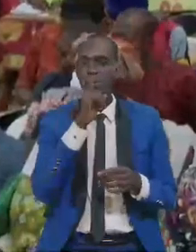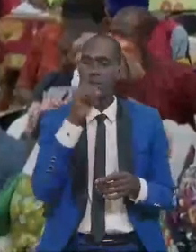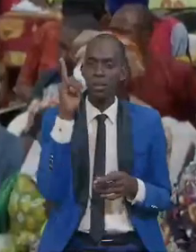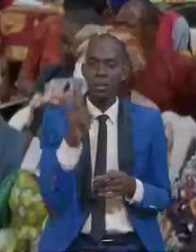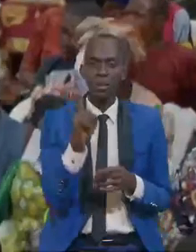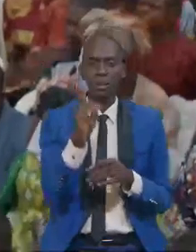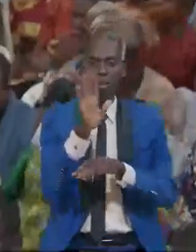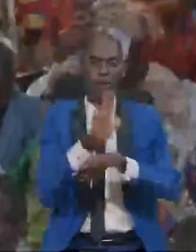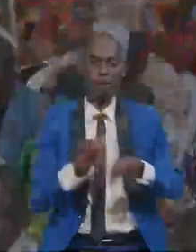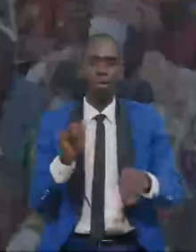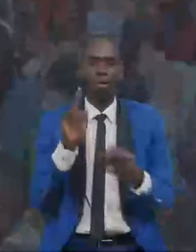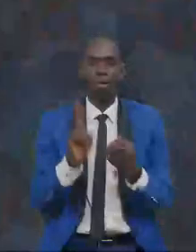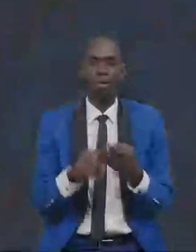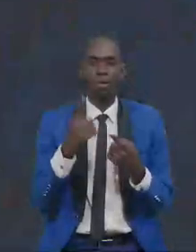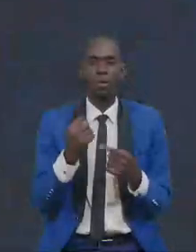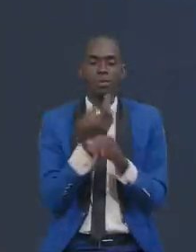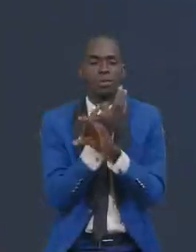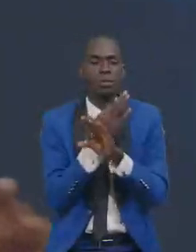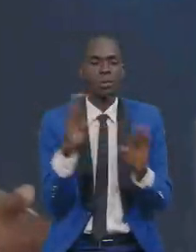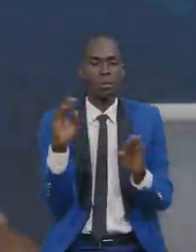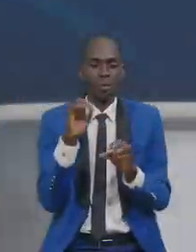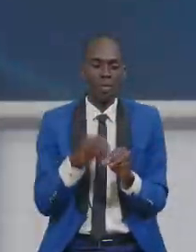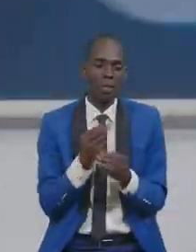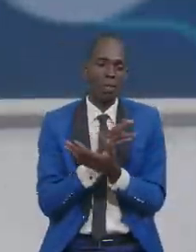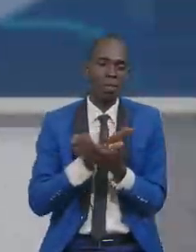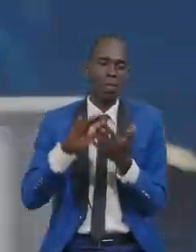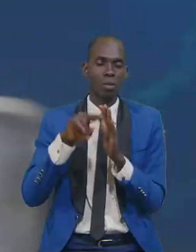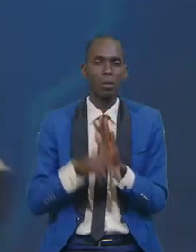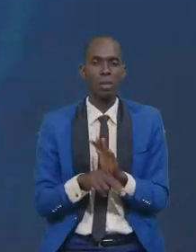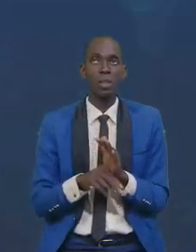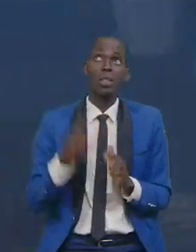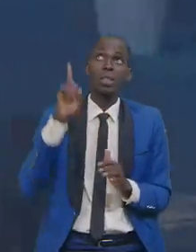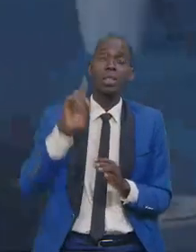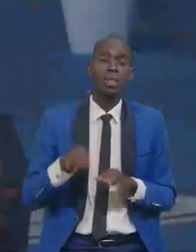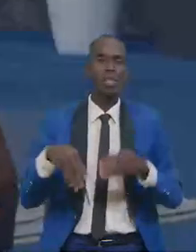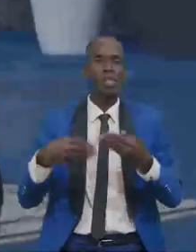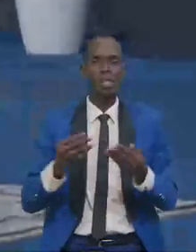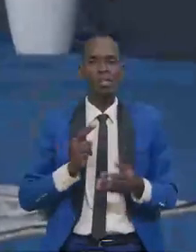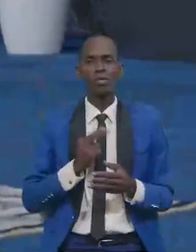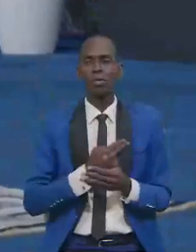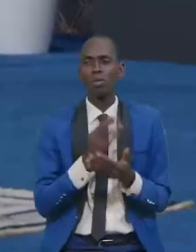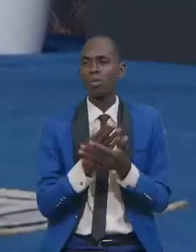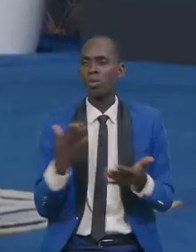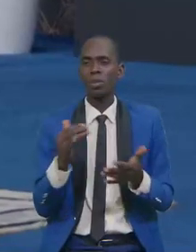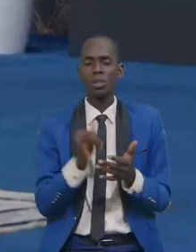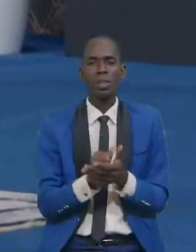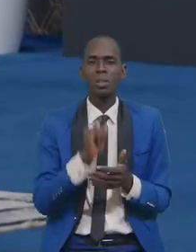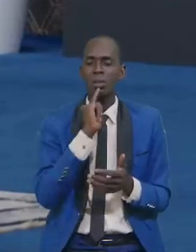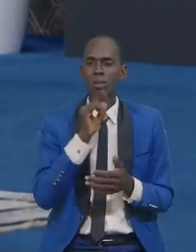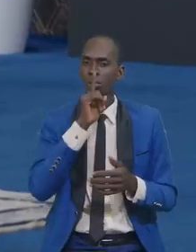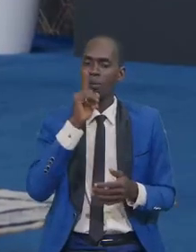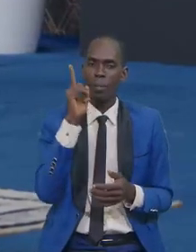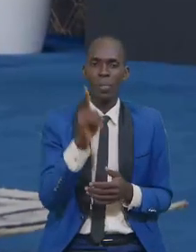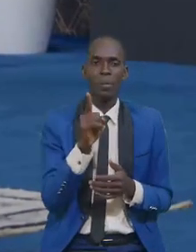l'appel confirmé à la libération dans la sainteté. Il nous donne quelque chose qui